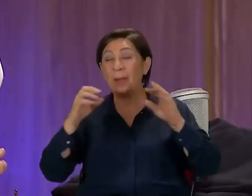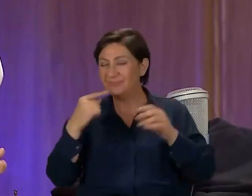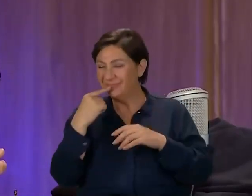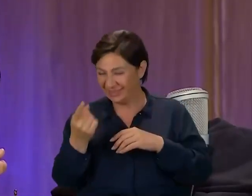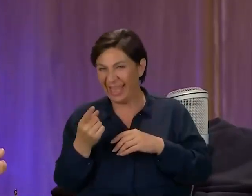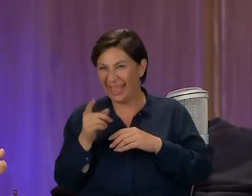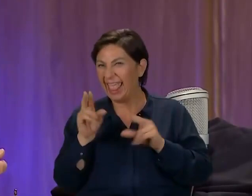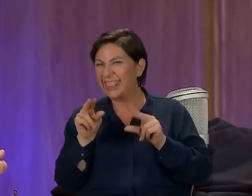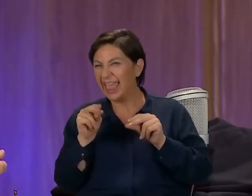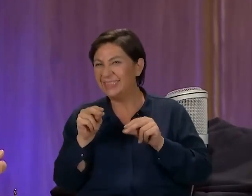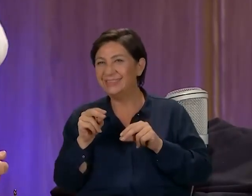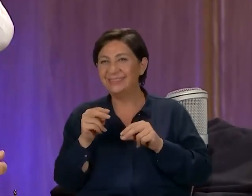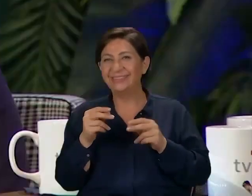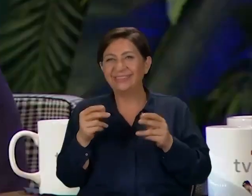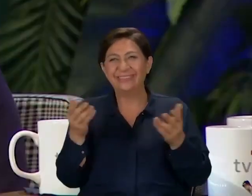bir ses